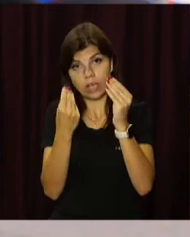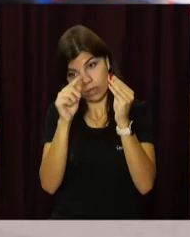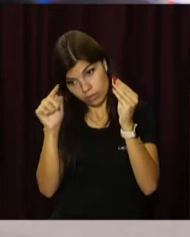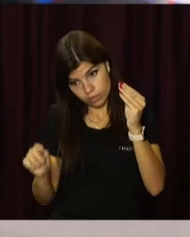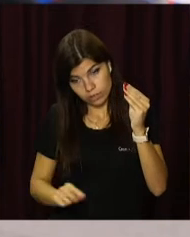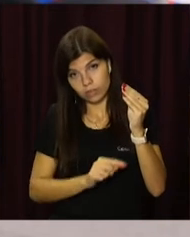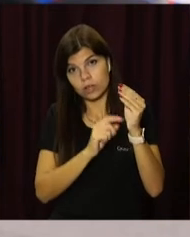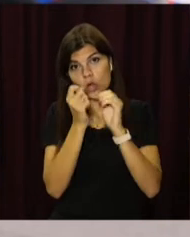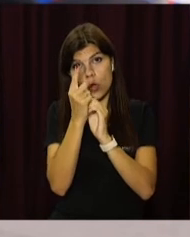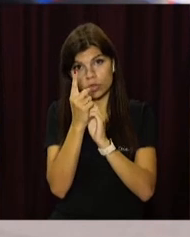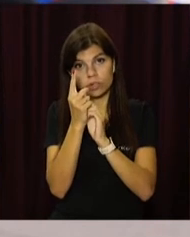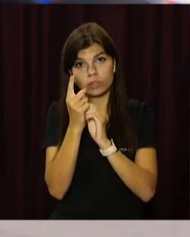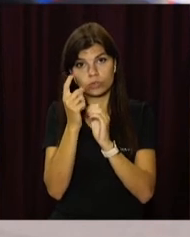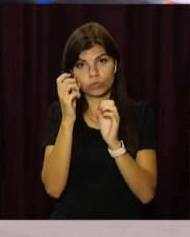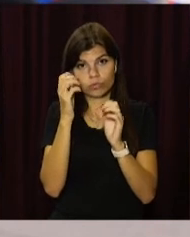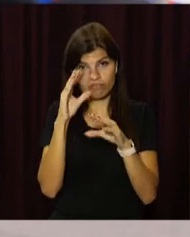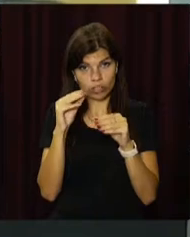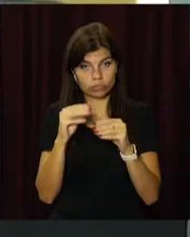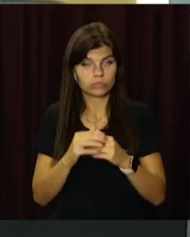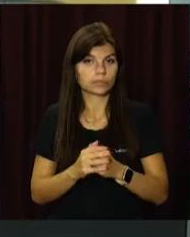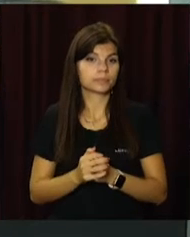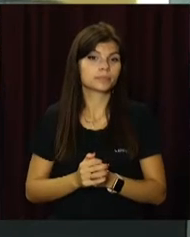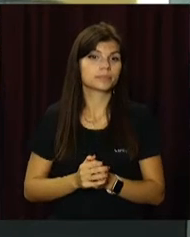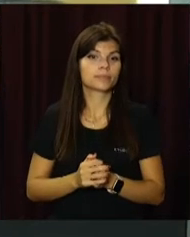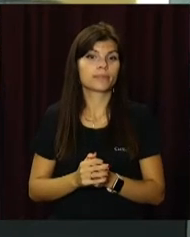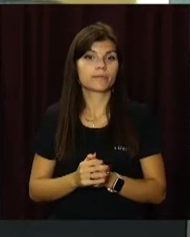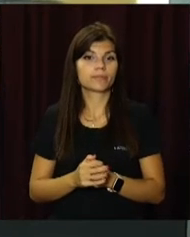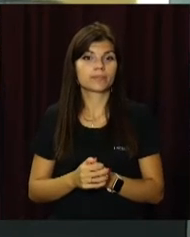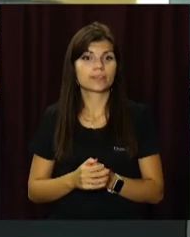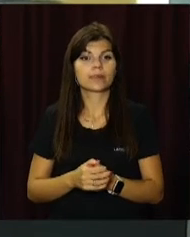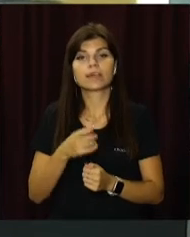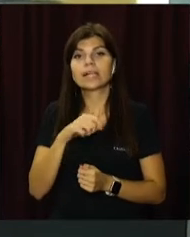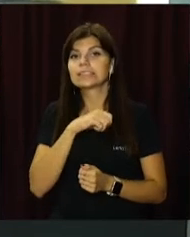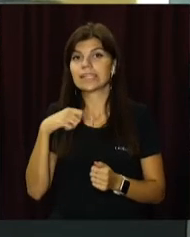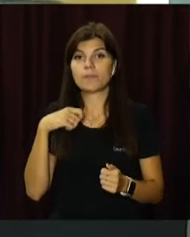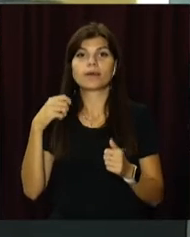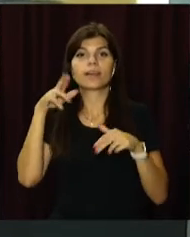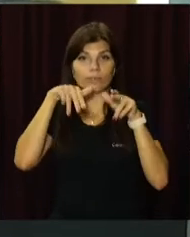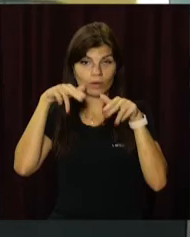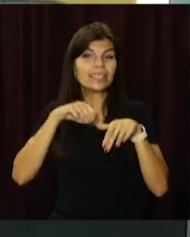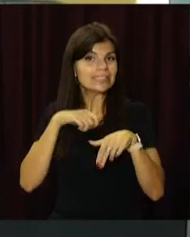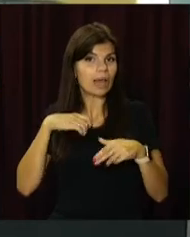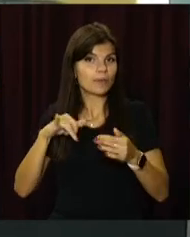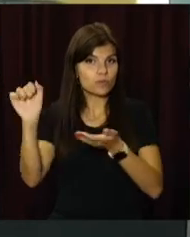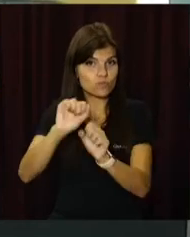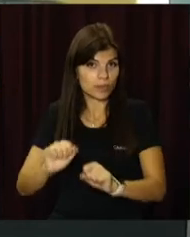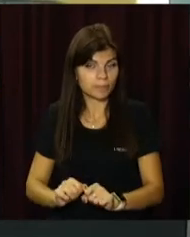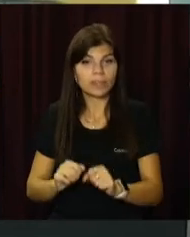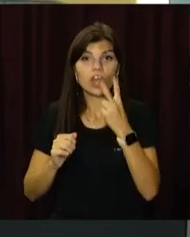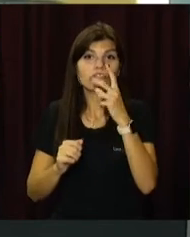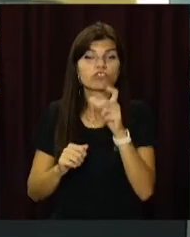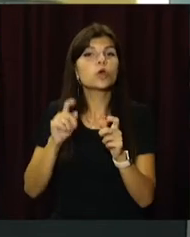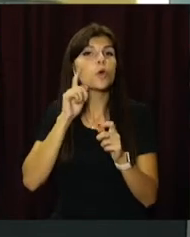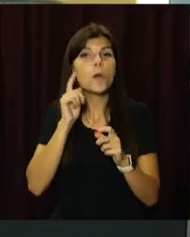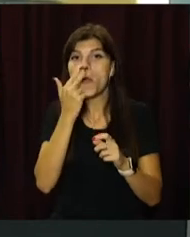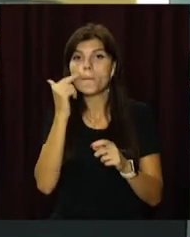до 11 години вечора. Самі розфарбували, самі й відмили. У Дніпрі двоє